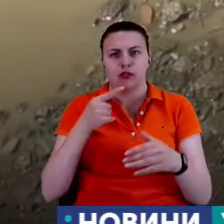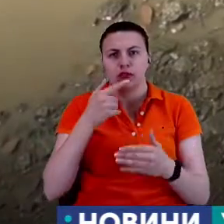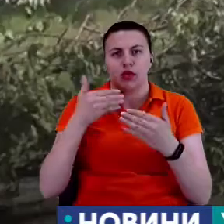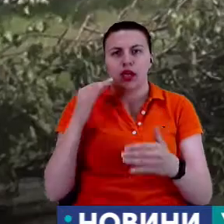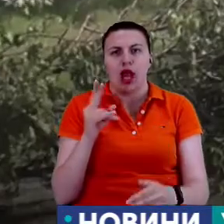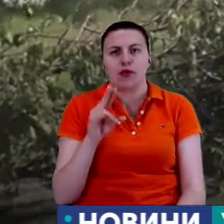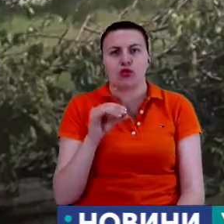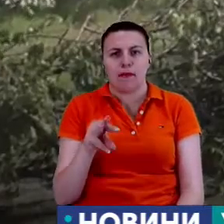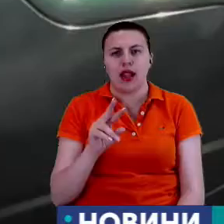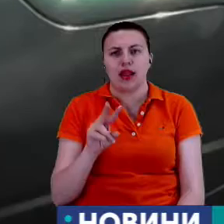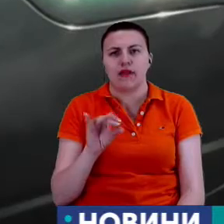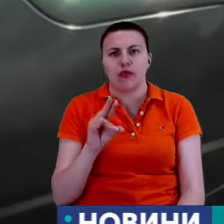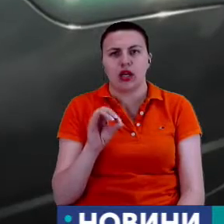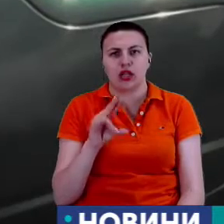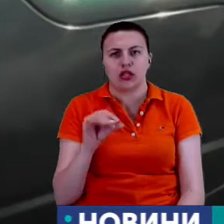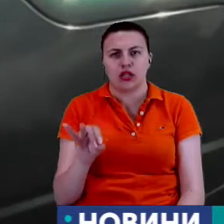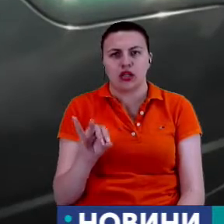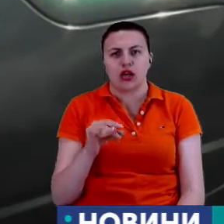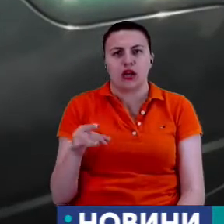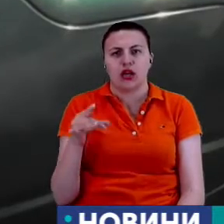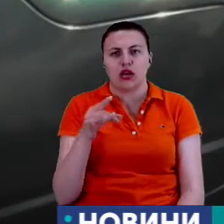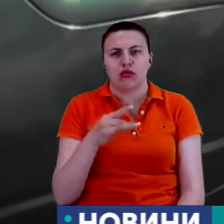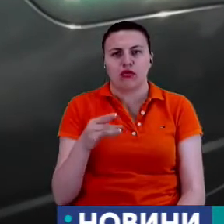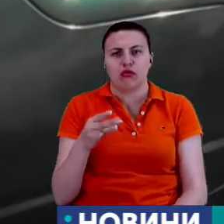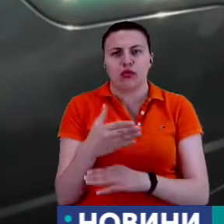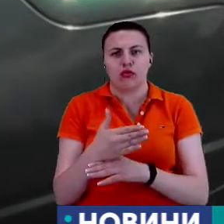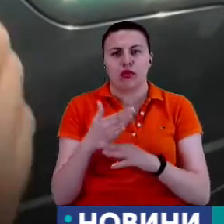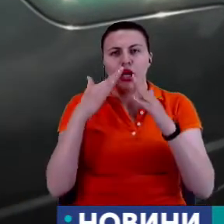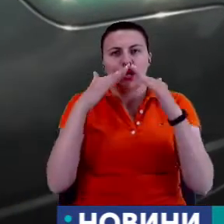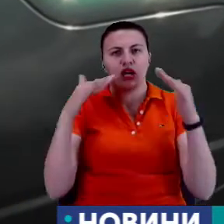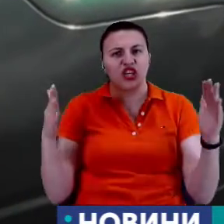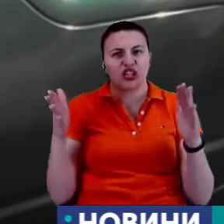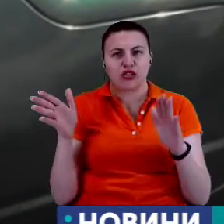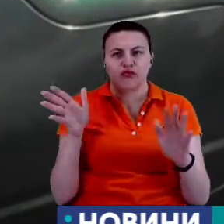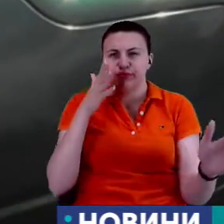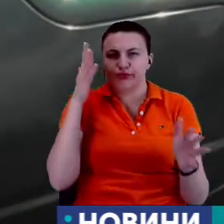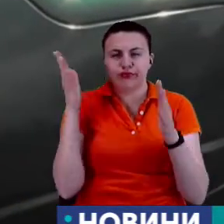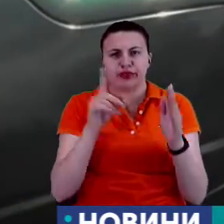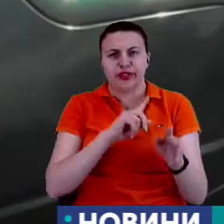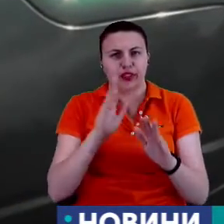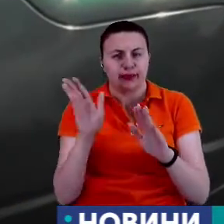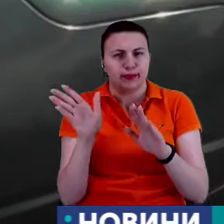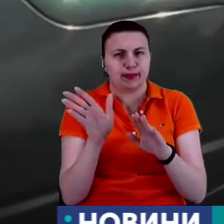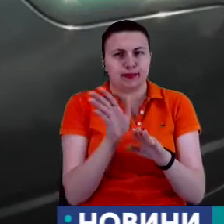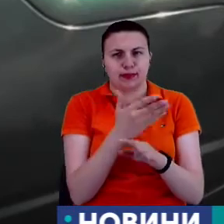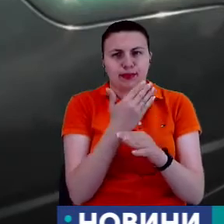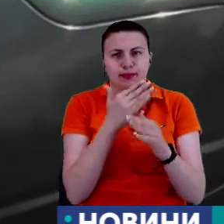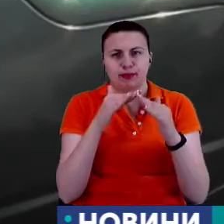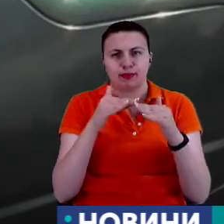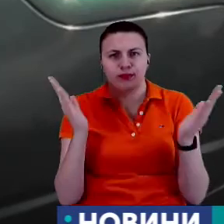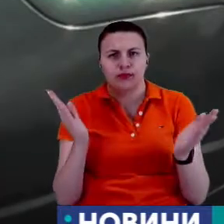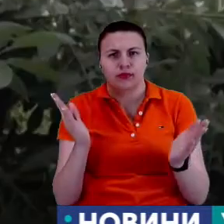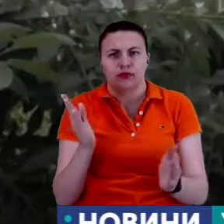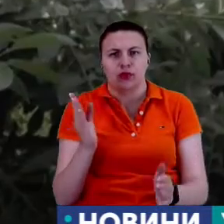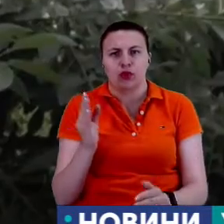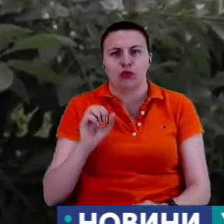Лівобережним районами Маріуполя. Я в крышу познімала, що там всю сестру там розкрила, друга там 8 листів